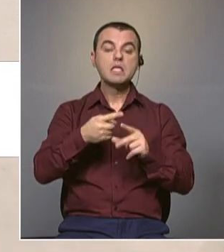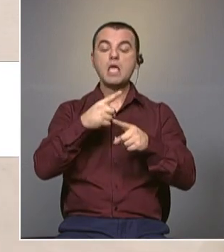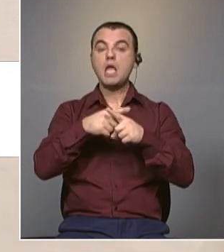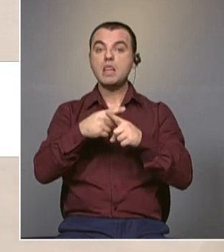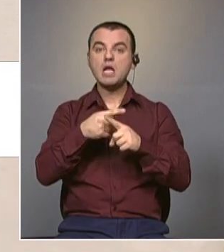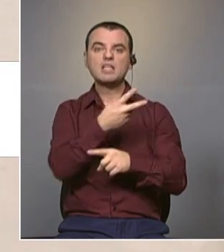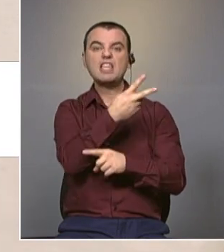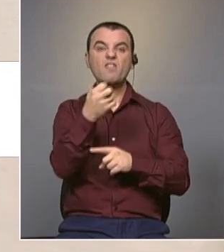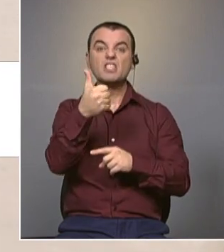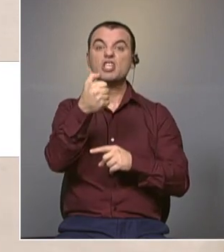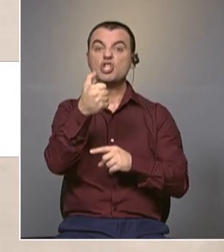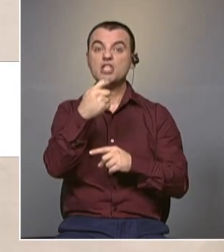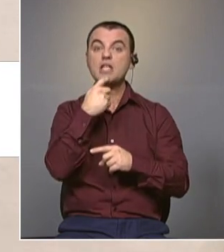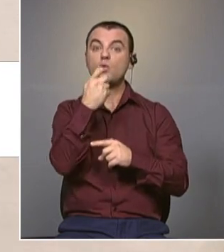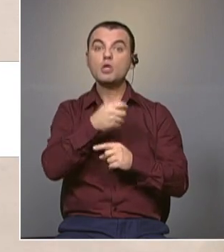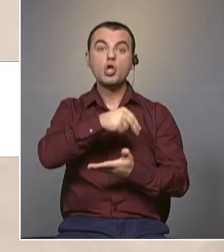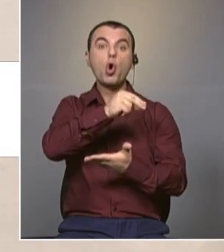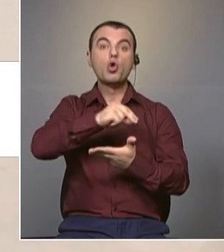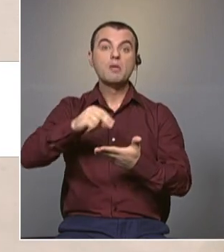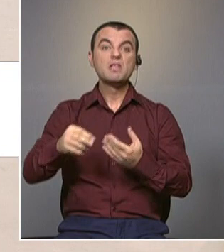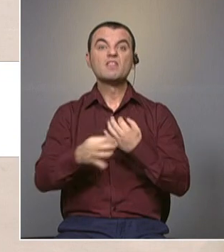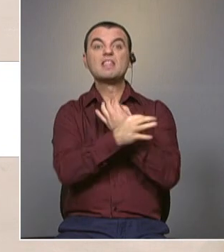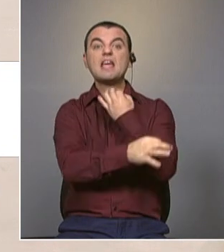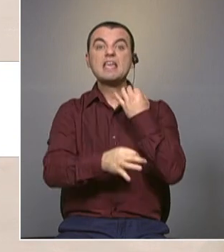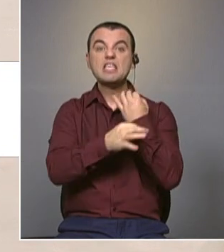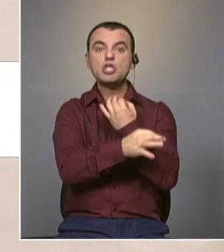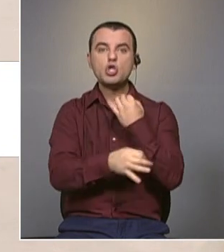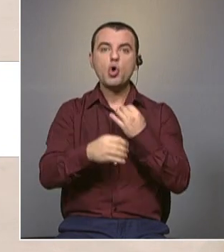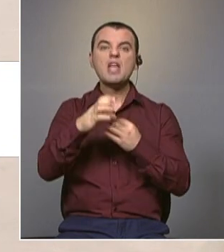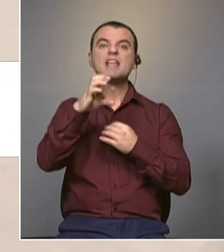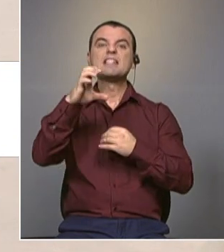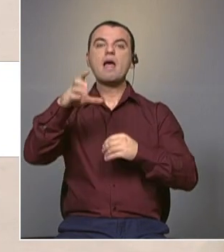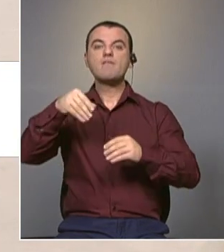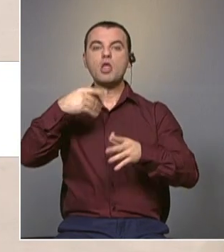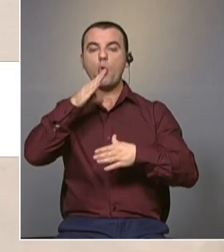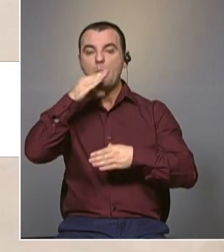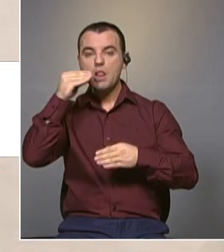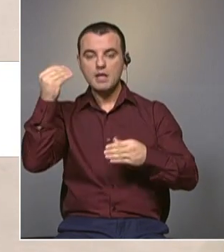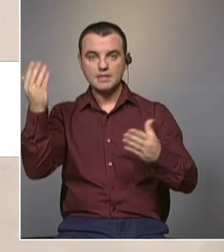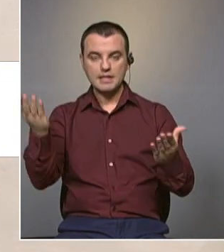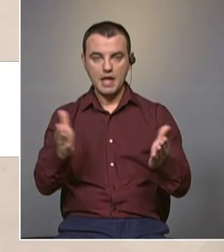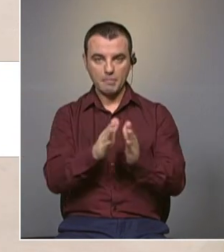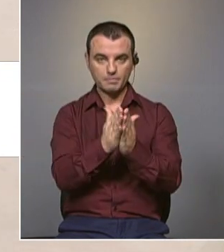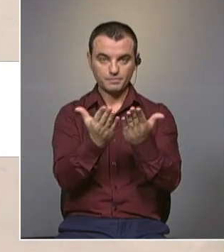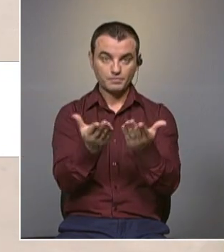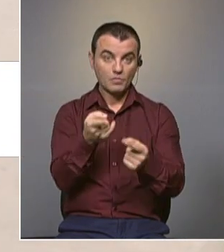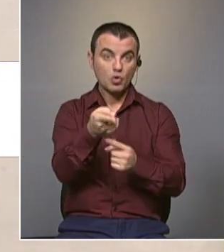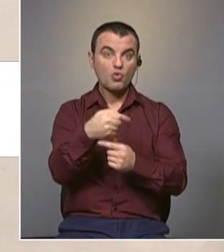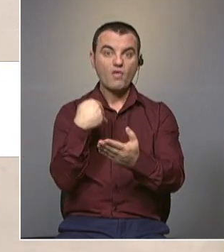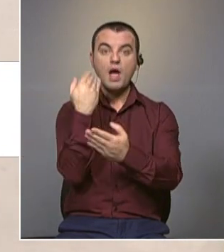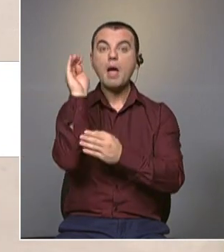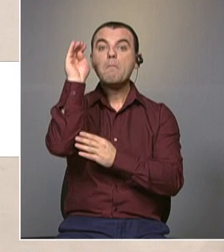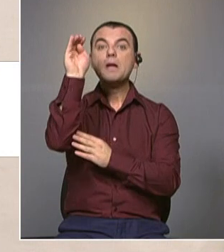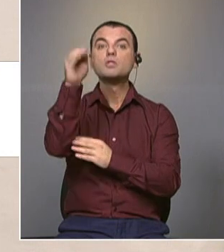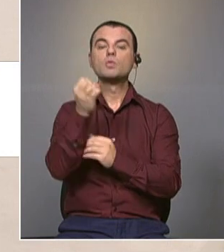години от написването на историята на славяно-българска. Така че това предстои да се случи. Ние